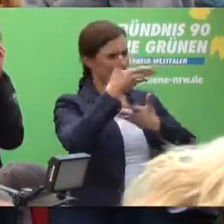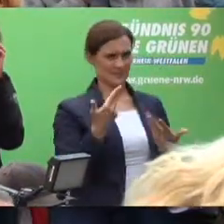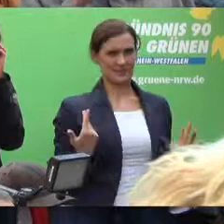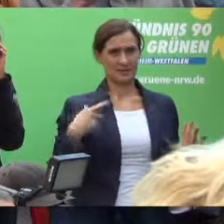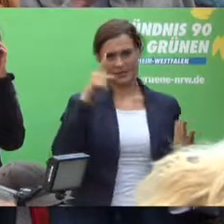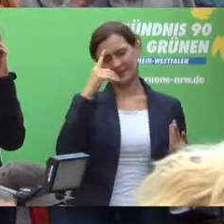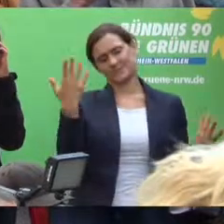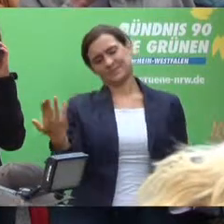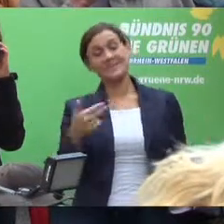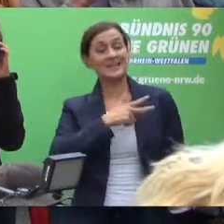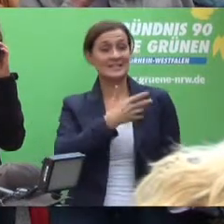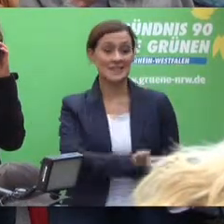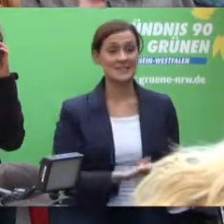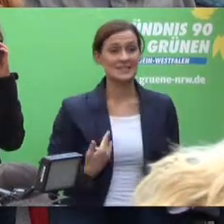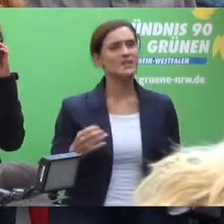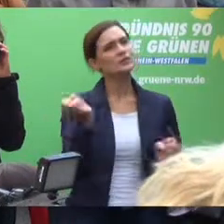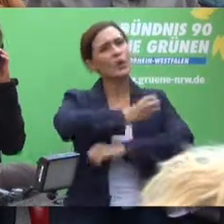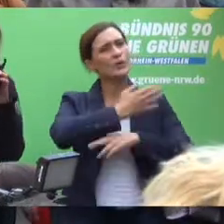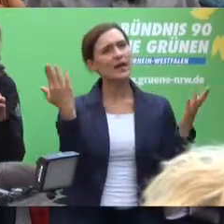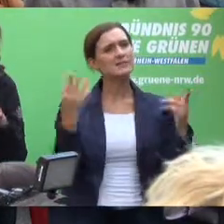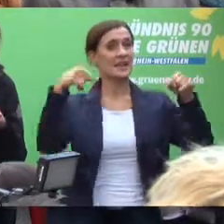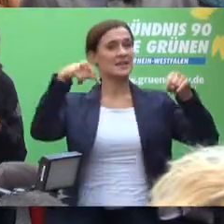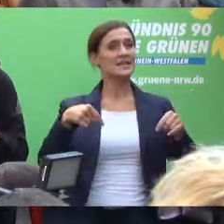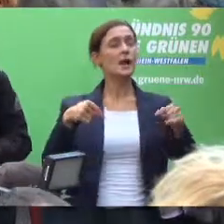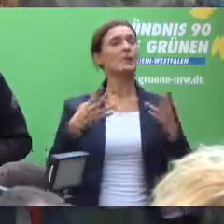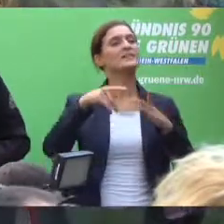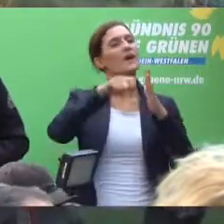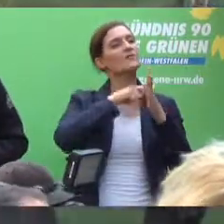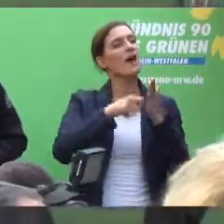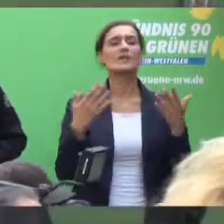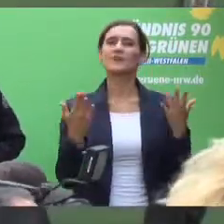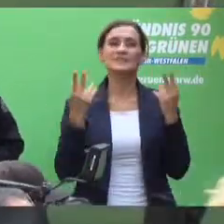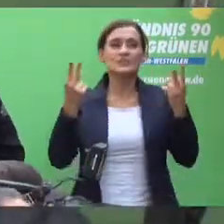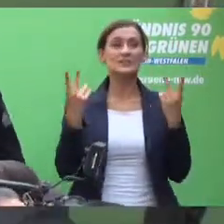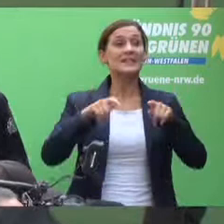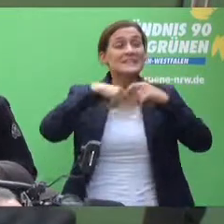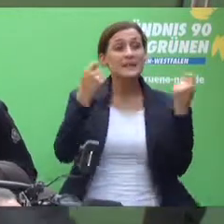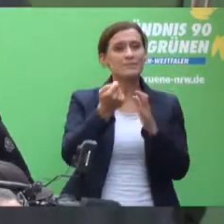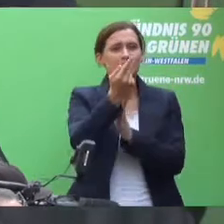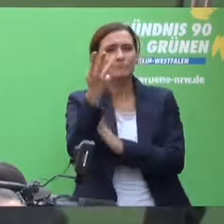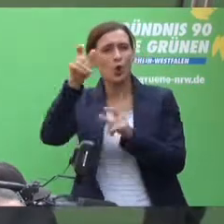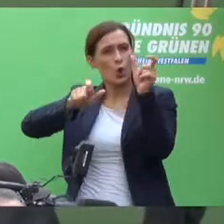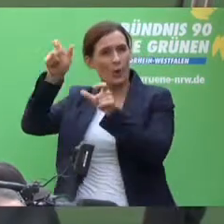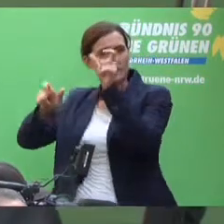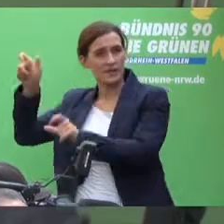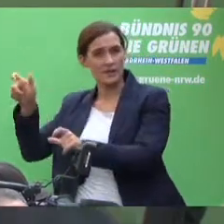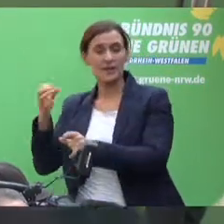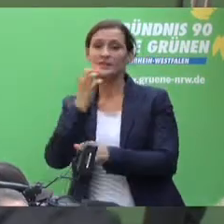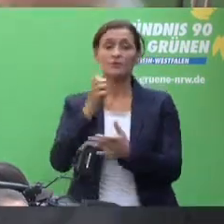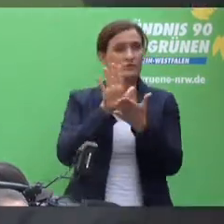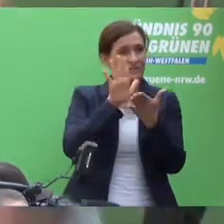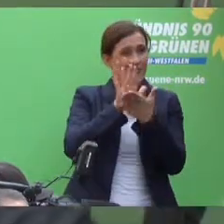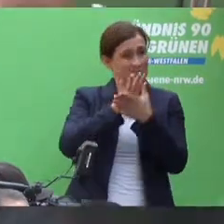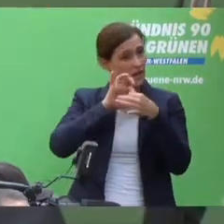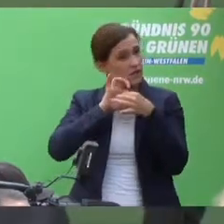ist doch offensichtlich, um was es bei dieser Wahl geht. Hier gibt es Leute, die wollen daran festhalten, dass